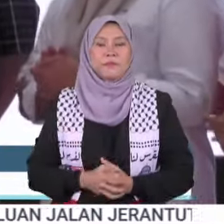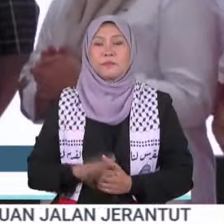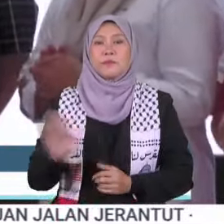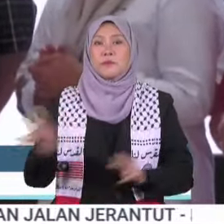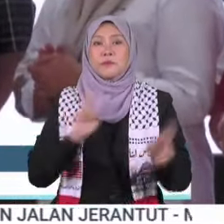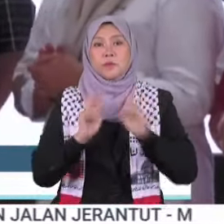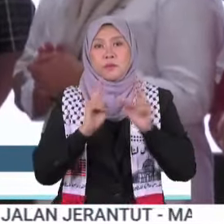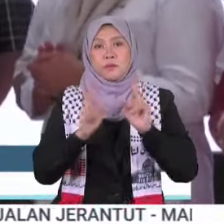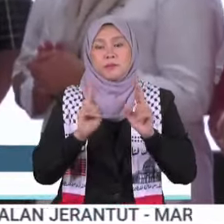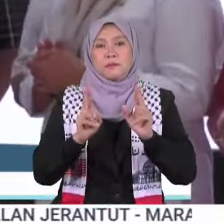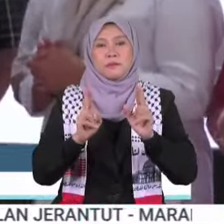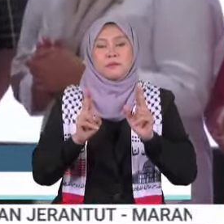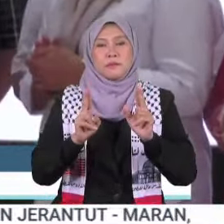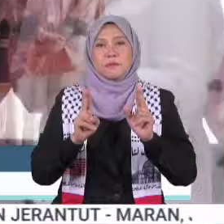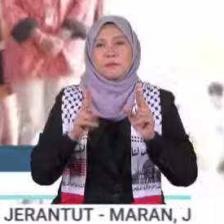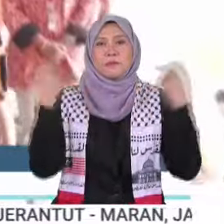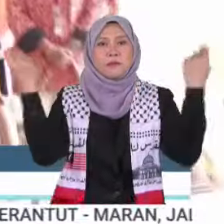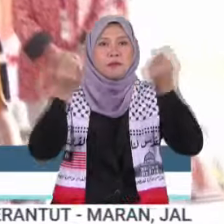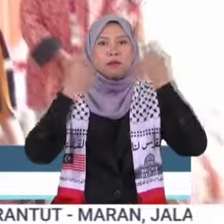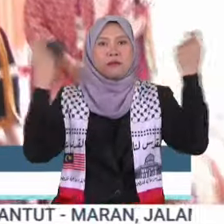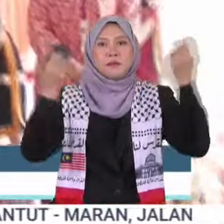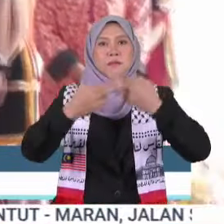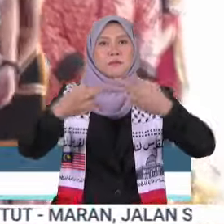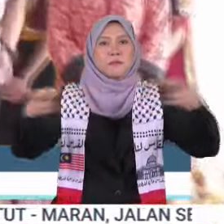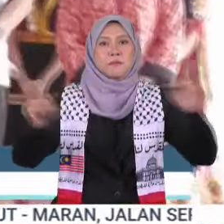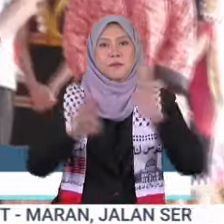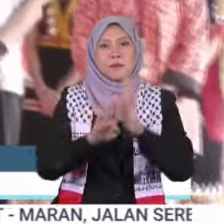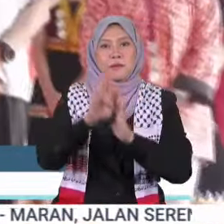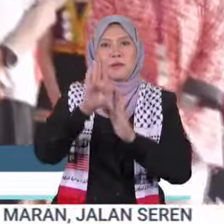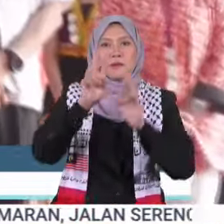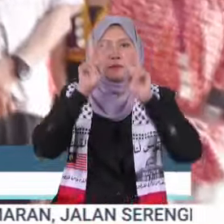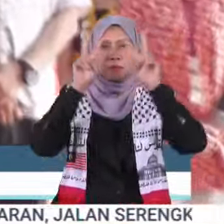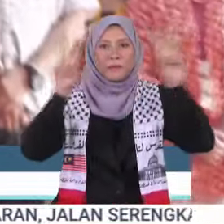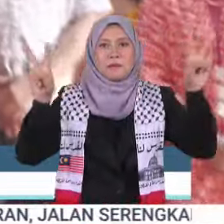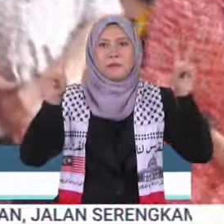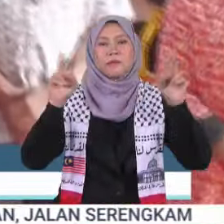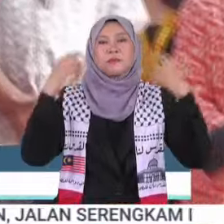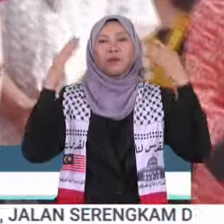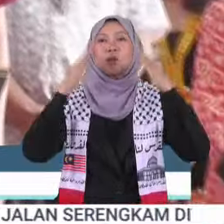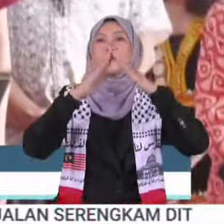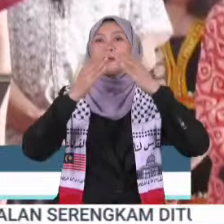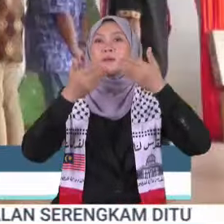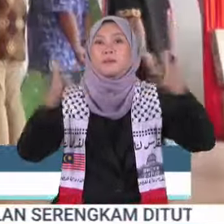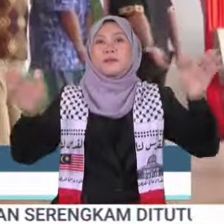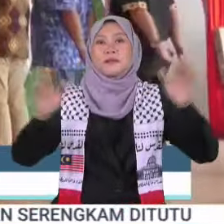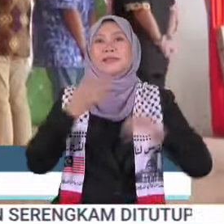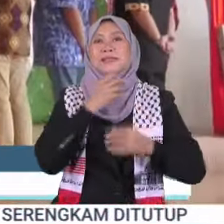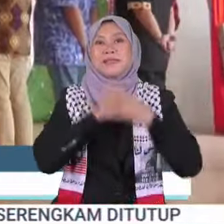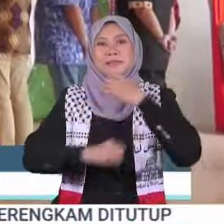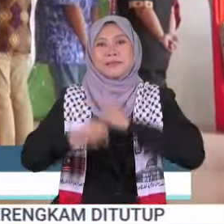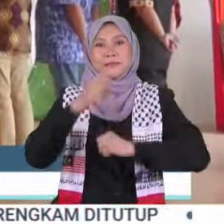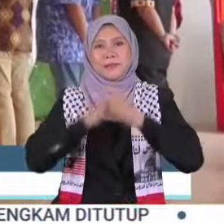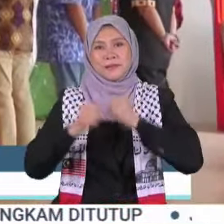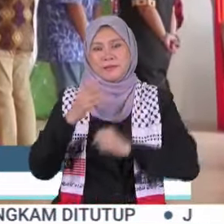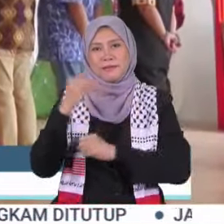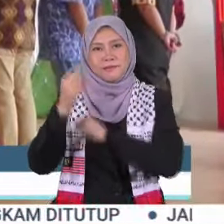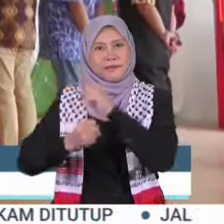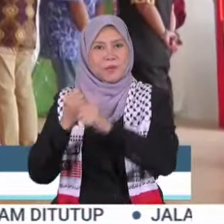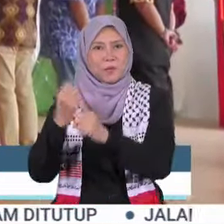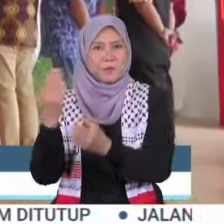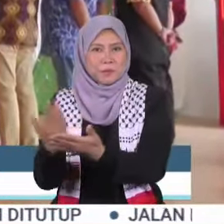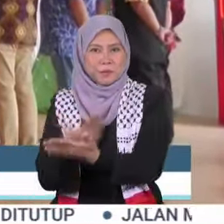Beliau berkata demikian ketika berucap pada Majlis Peluncuran Pembangunan Kedamaian sempena Rumah Terbuka Krismas dan Tahun Baharu